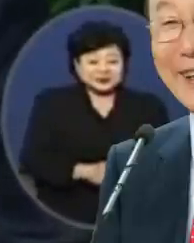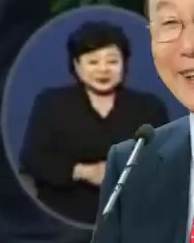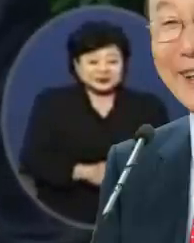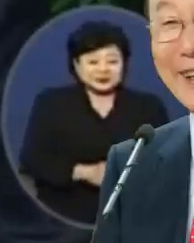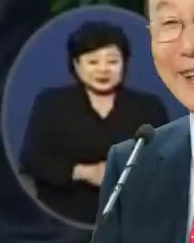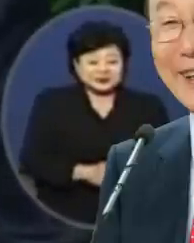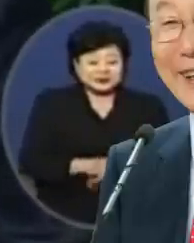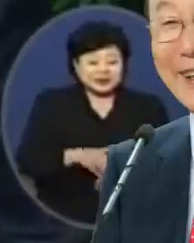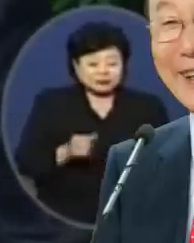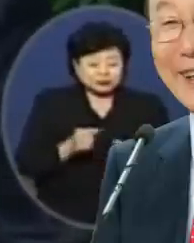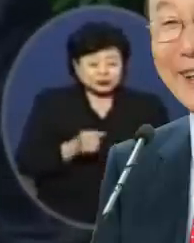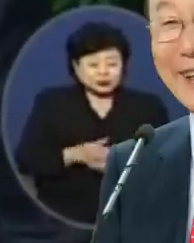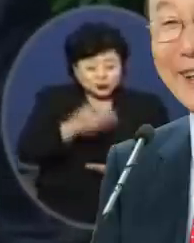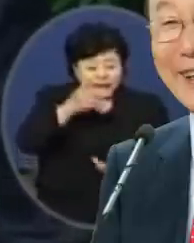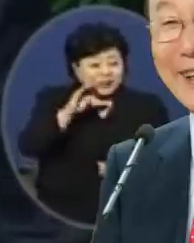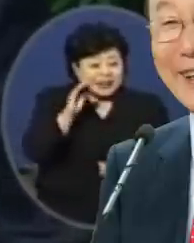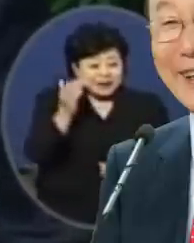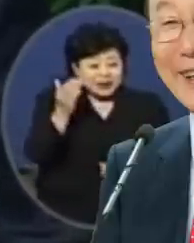남북이 통일되면